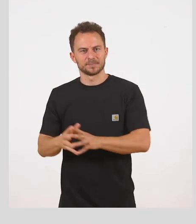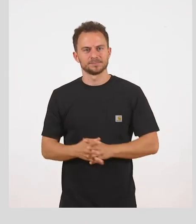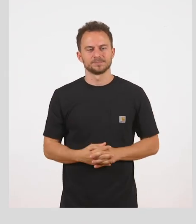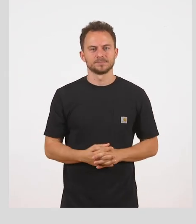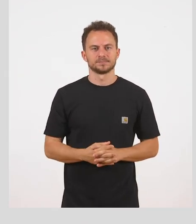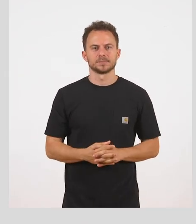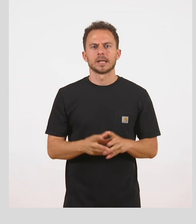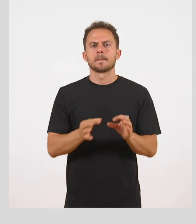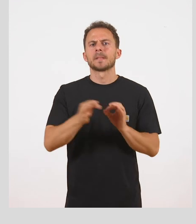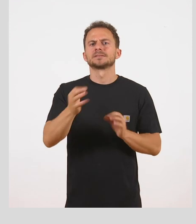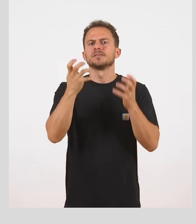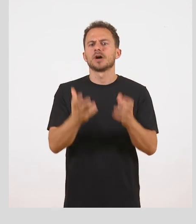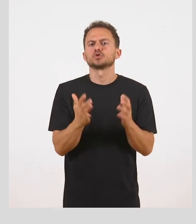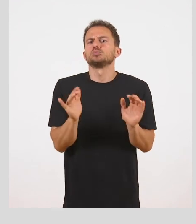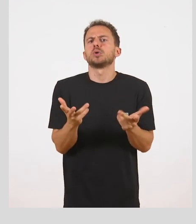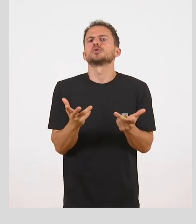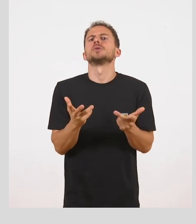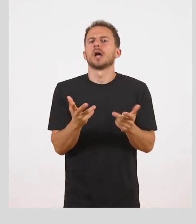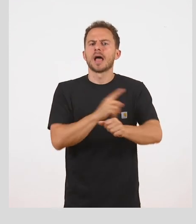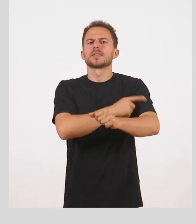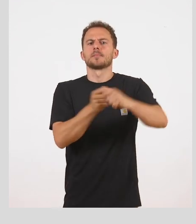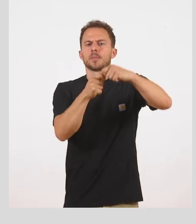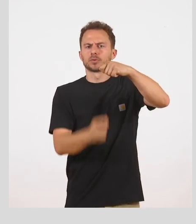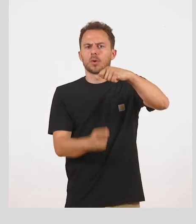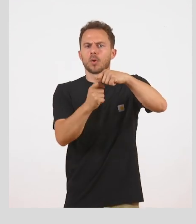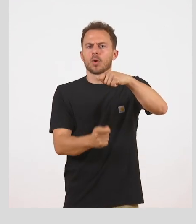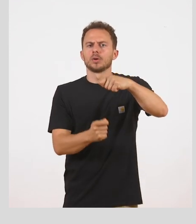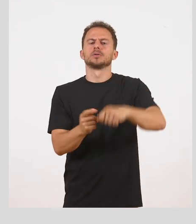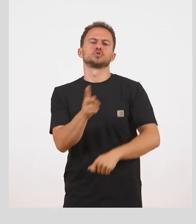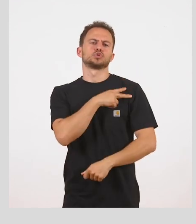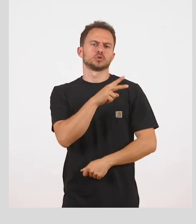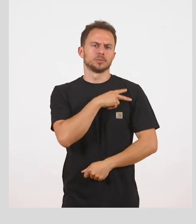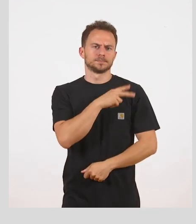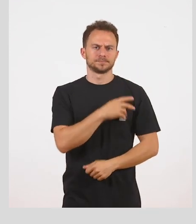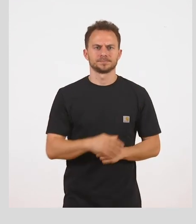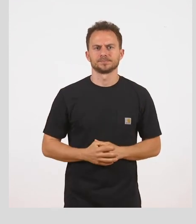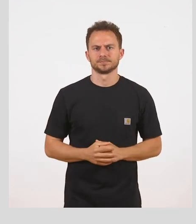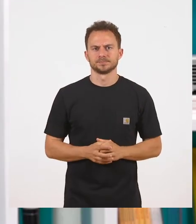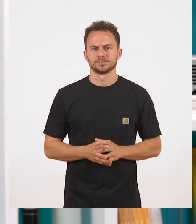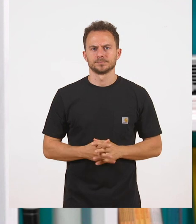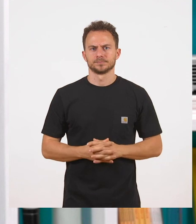Το όργανο μέτρησης του βάρους είναι το δυναμόμετρο. Μα φυσικά σωστό.